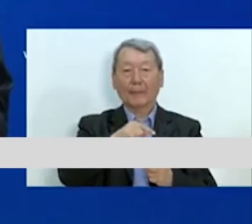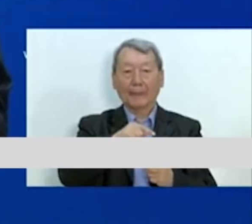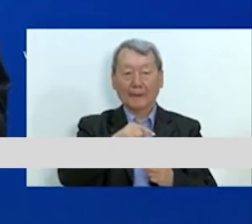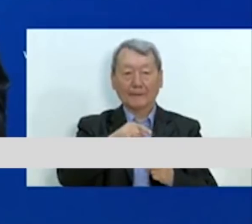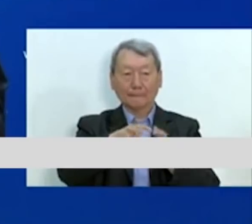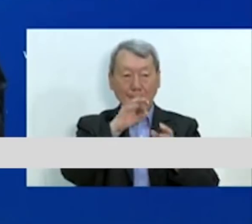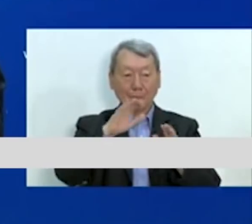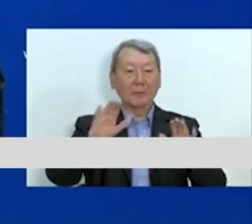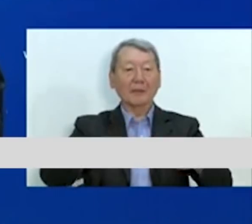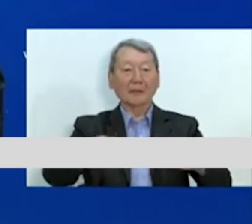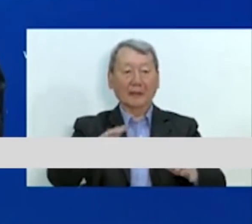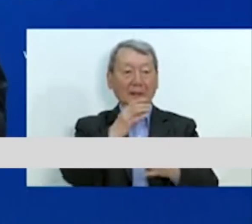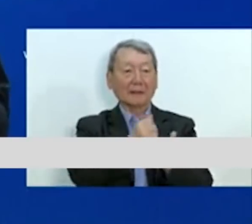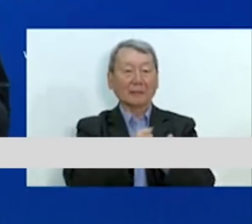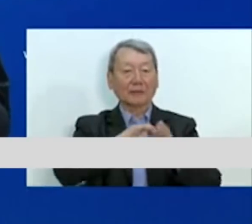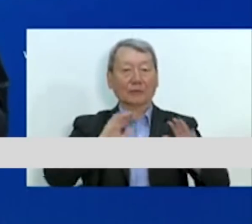камдануу иштери бар.